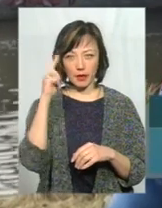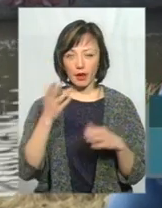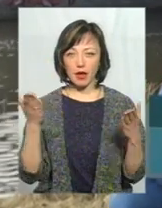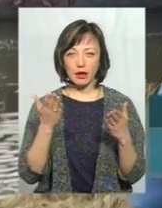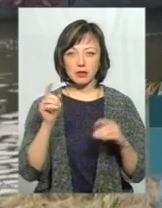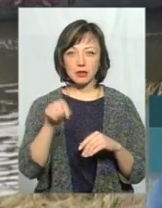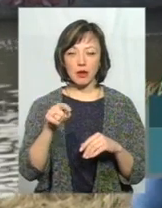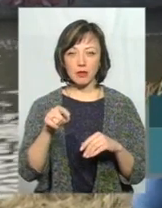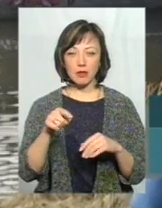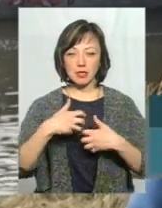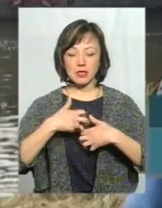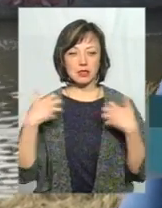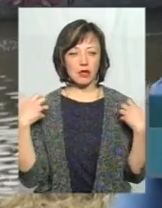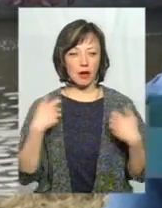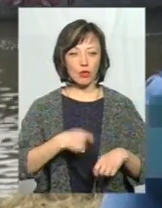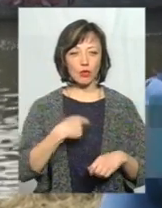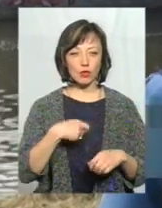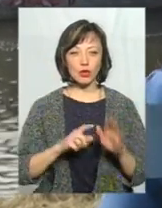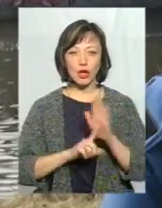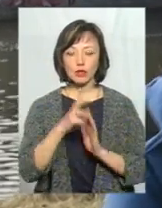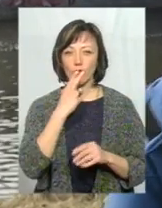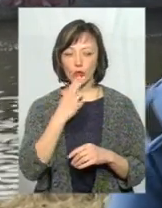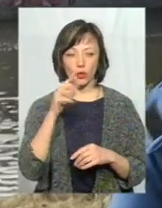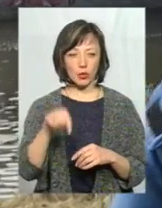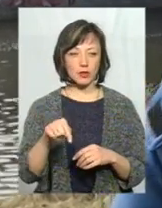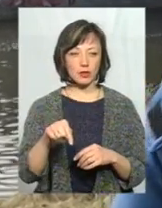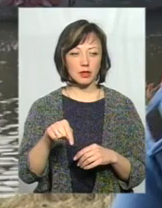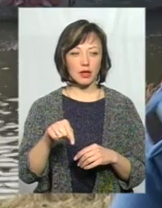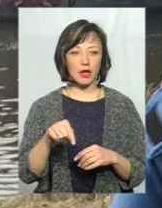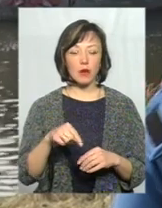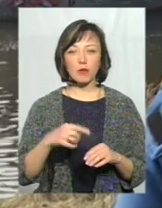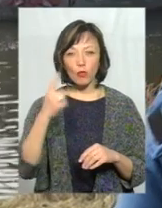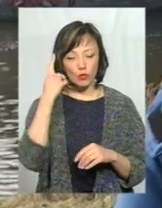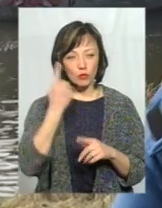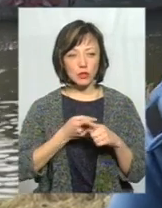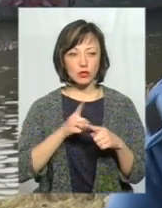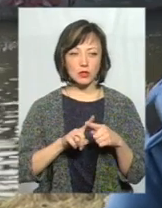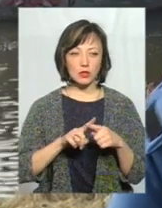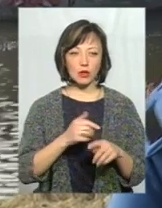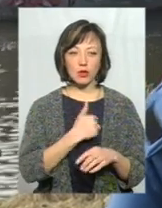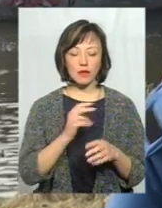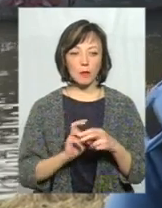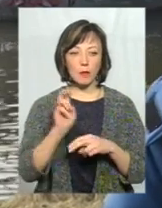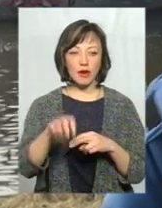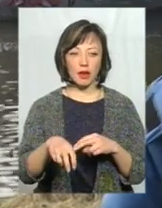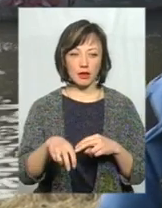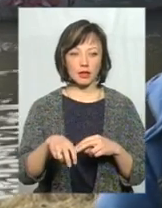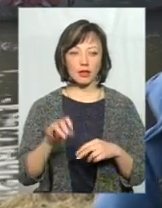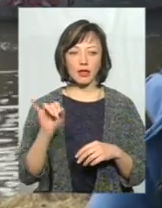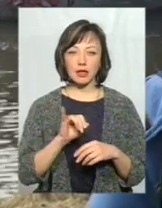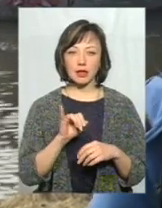і він там зняв куртку і почав курити там. Ми одразу подумали, що це він хотів пригати звідти,